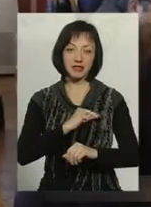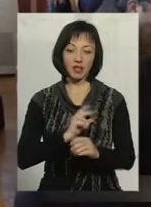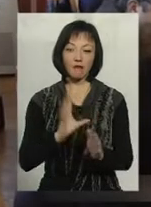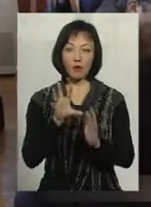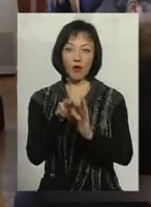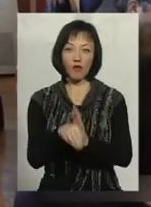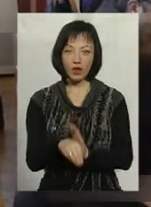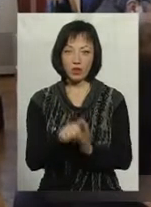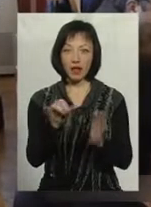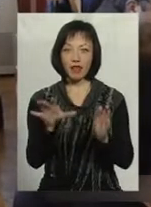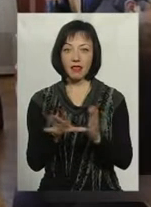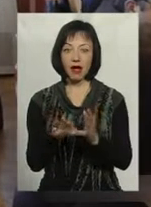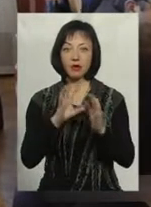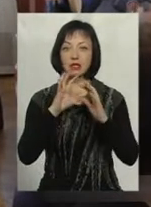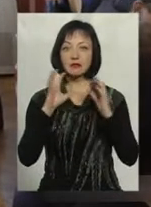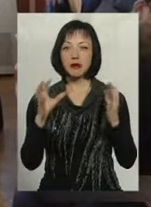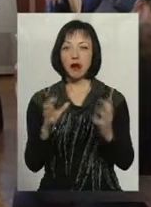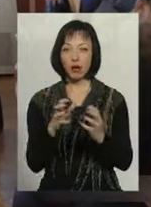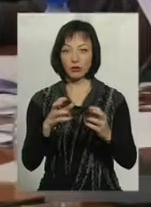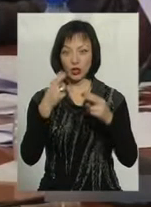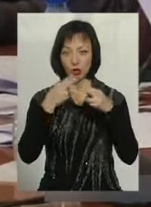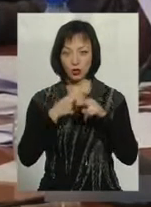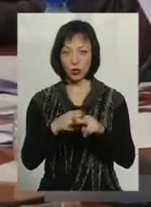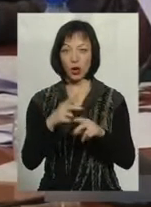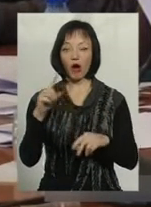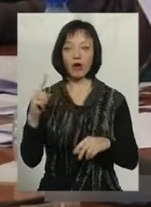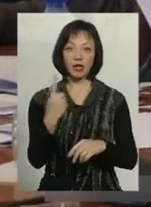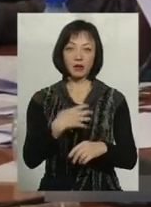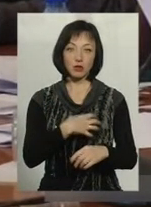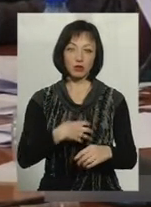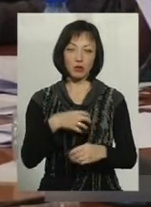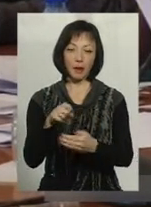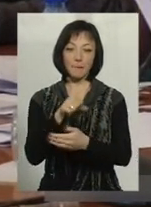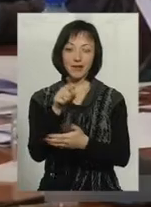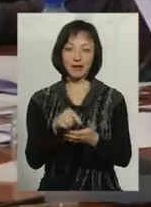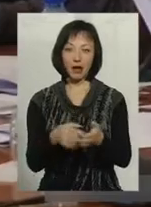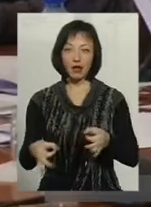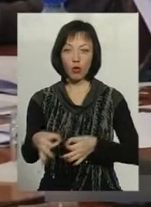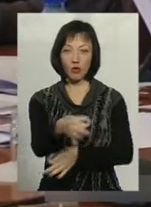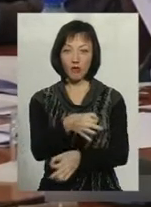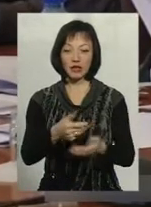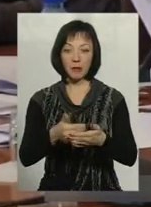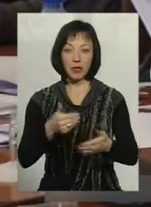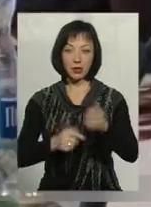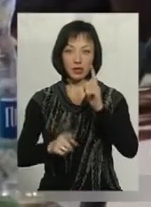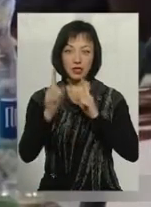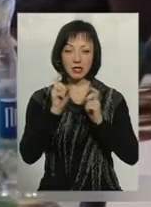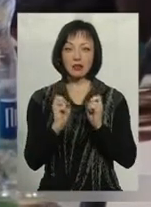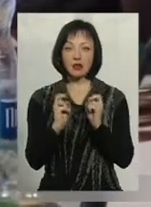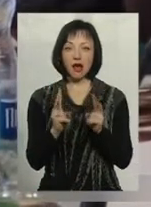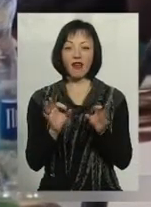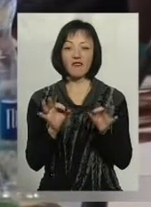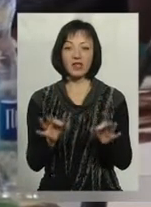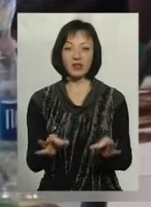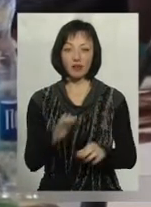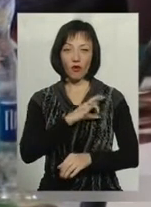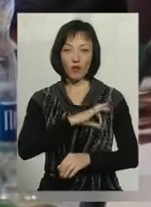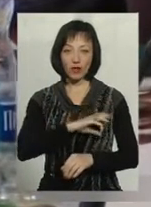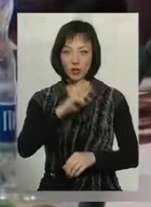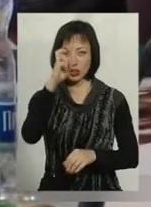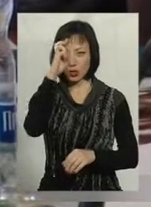Яким стане головний фінансовий документ Хмельниччини у 2017 році? Це наразі обговорюють у постійних комісіях